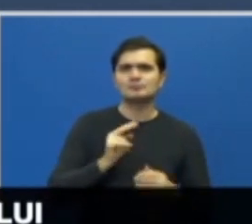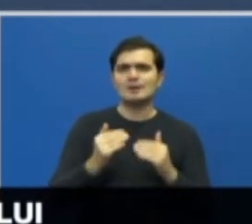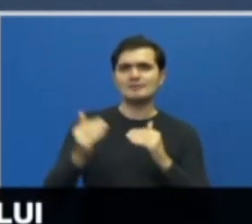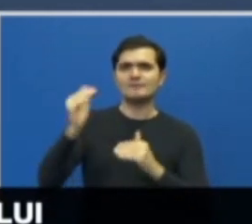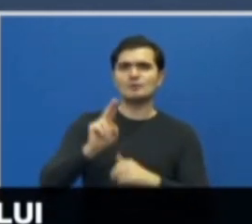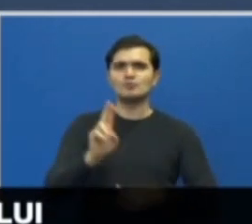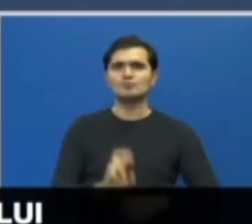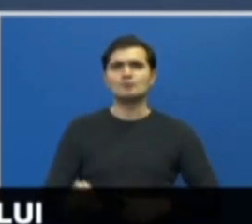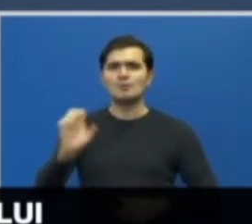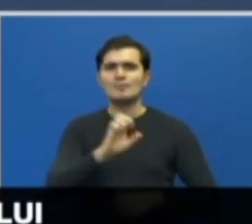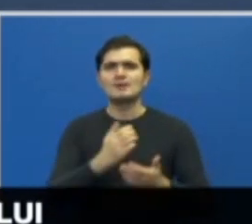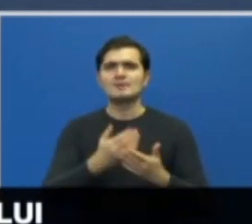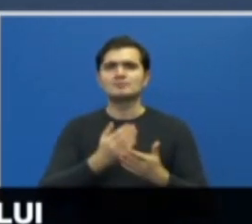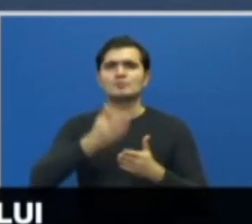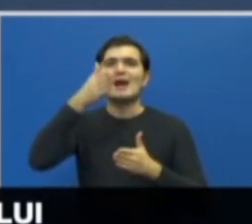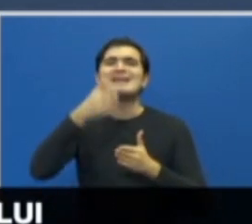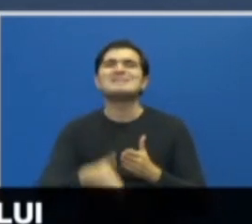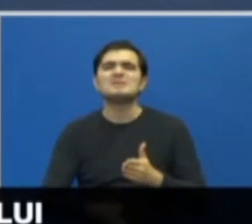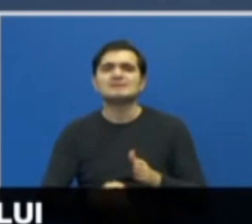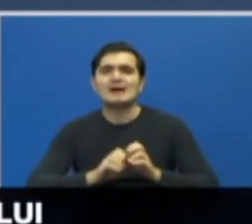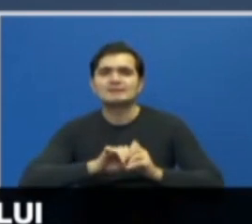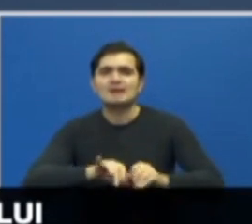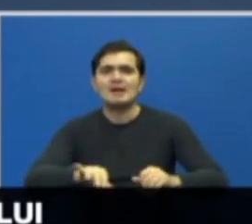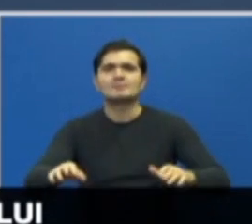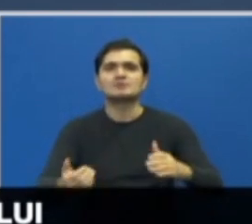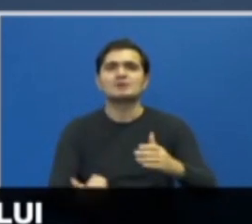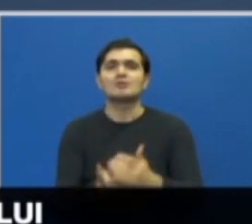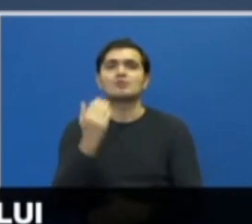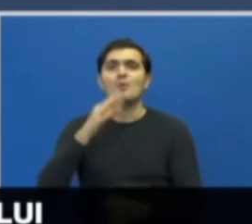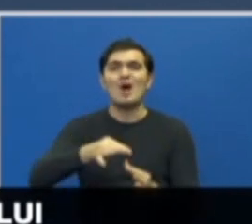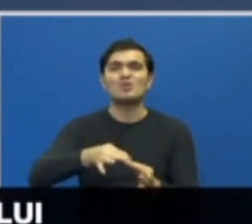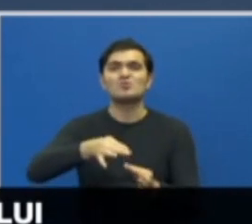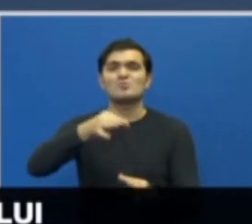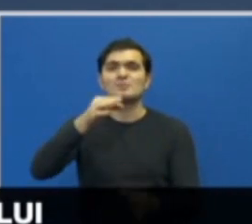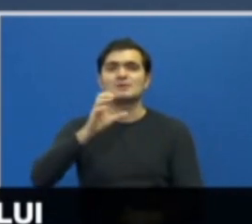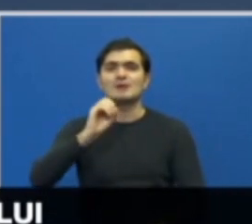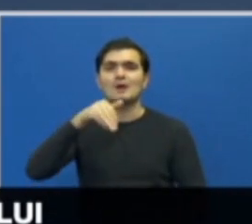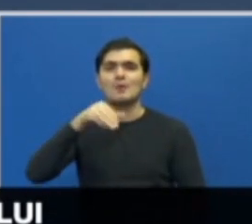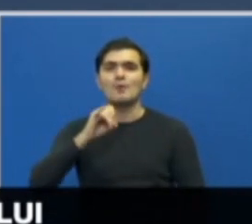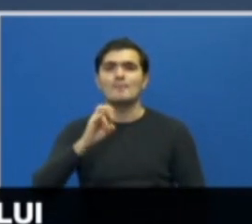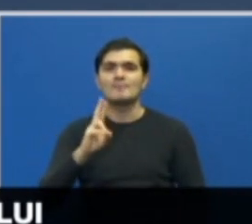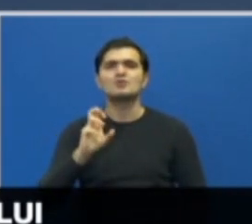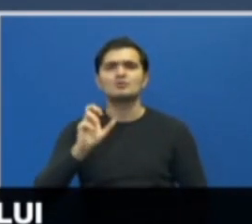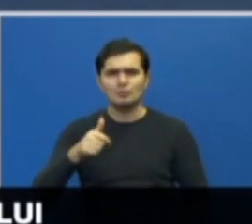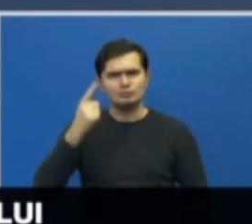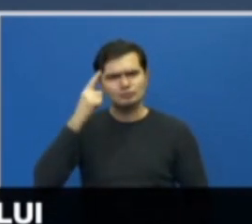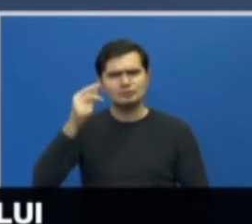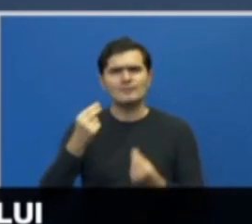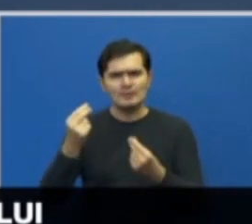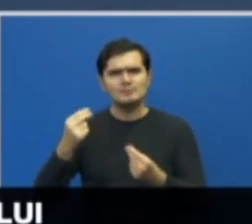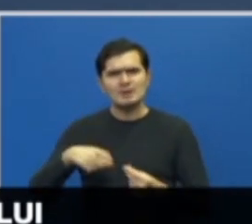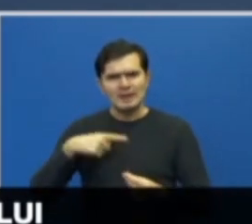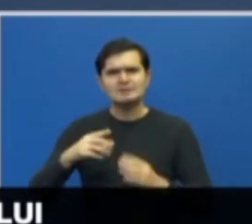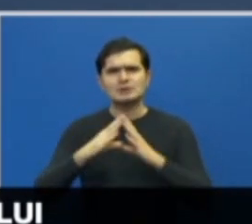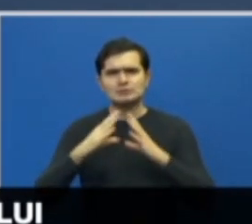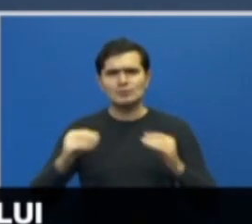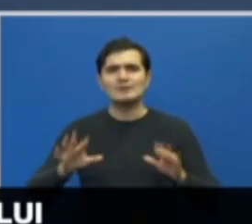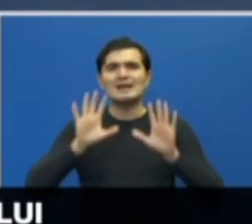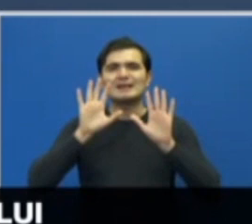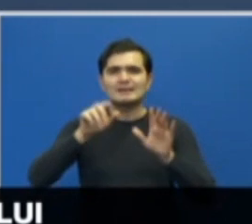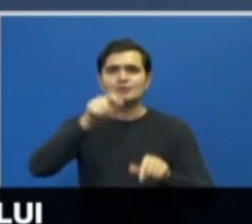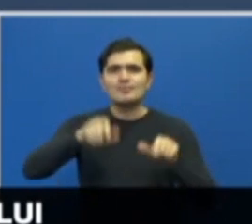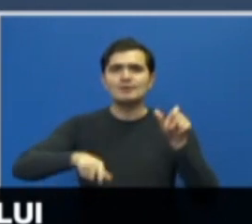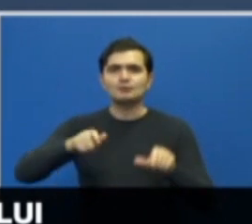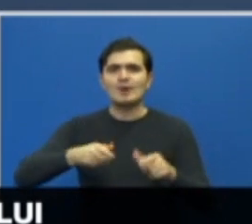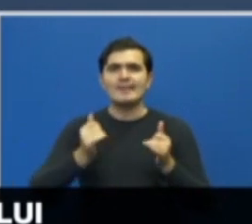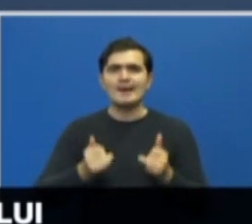limitarea transmiterii noii tulpini emergente Omicron, despre care știți foarte bine, avem și în România deja 10 cazuri.